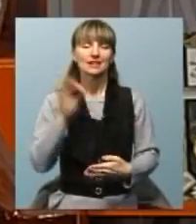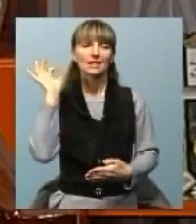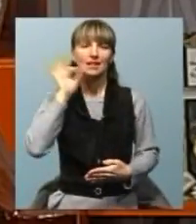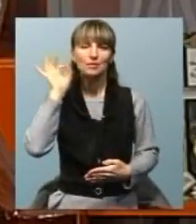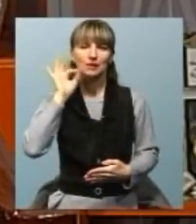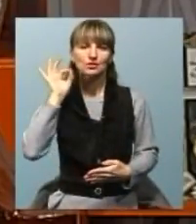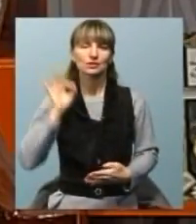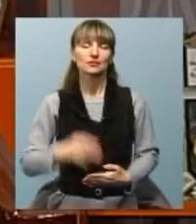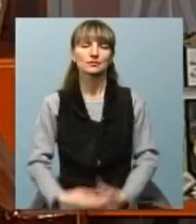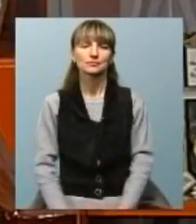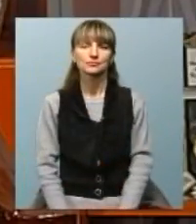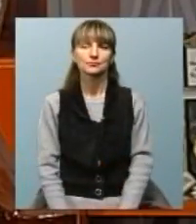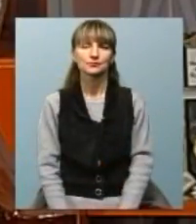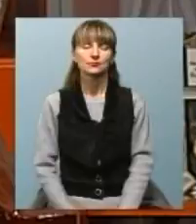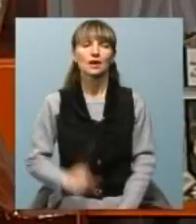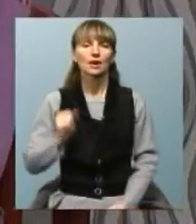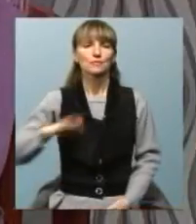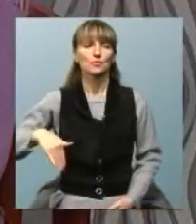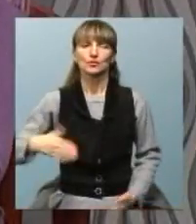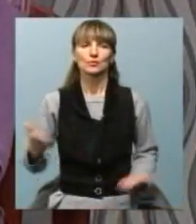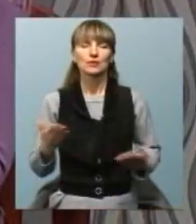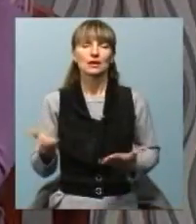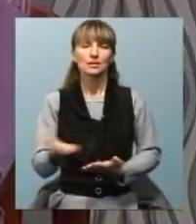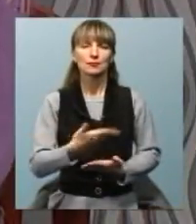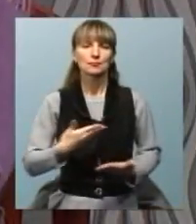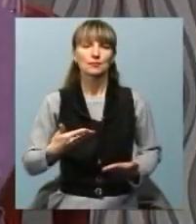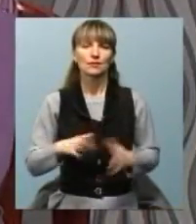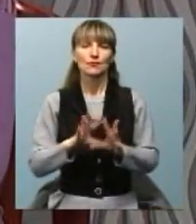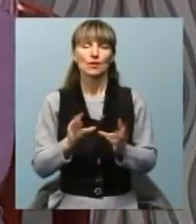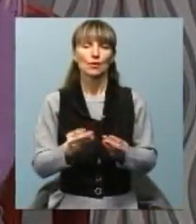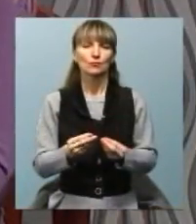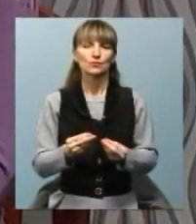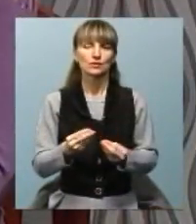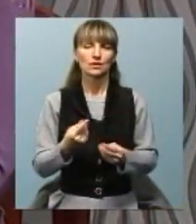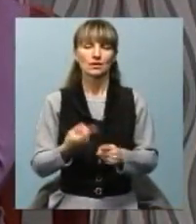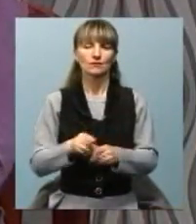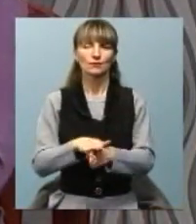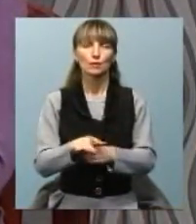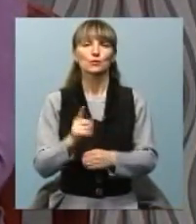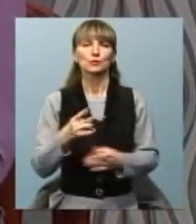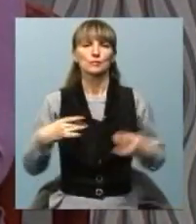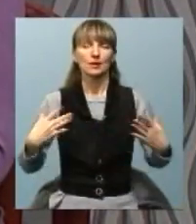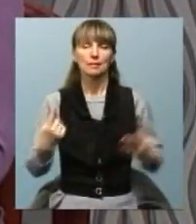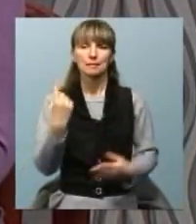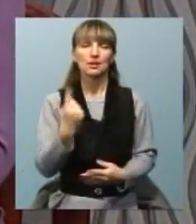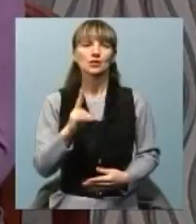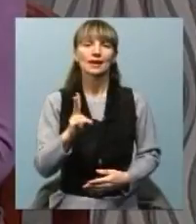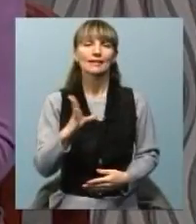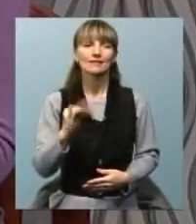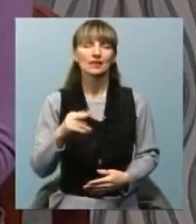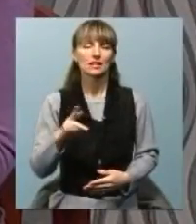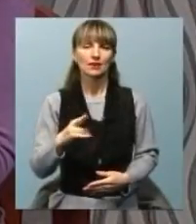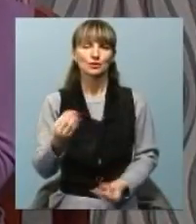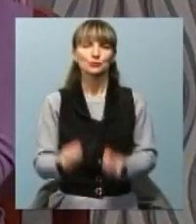Німеччини. А потім як ми взагалі його дотримуємося і чому ми святкуємо саме 1 квітня